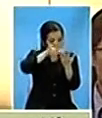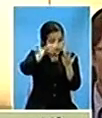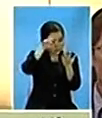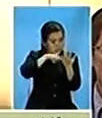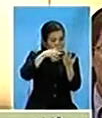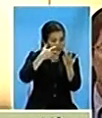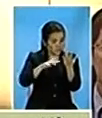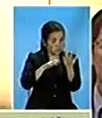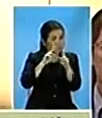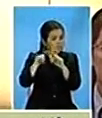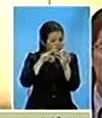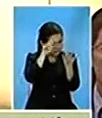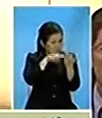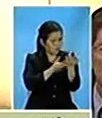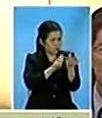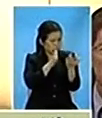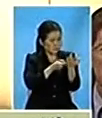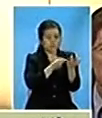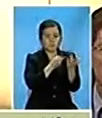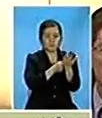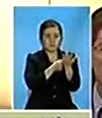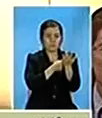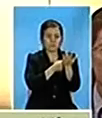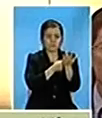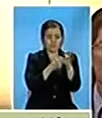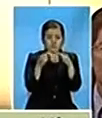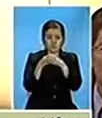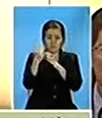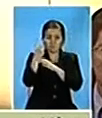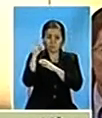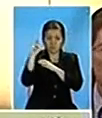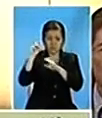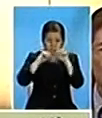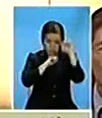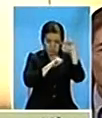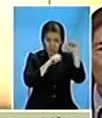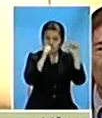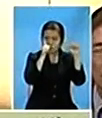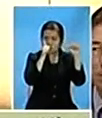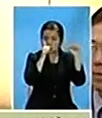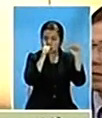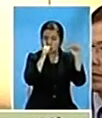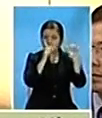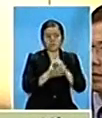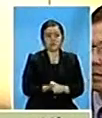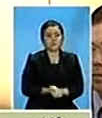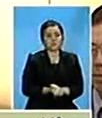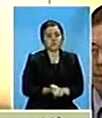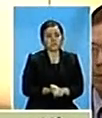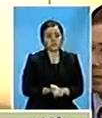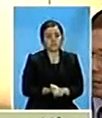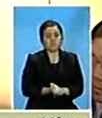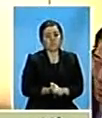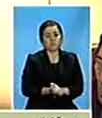คนอื่นหลายๆคนก็อ่านแล้วบอกเอ้ยรัฐมนตรีจะประกาศได้แล้วประกาศอะไรกำหนดยังไงซึ่งอันนี้ เพื่อเป็นการ